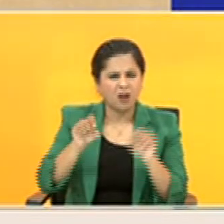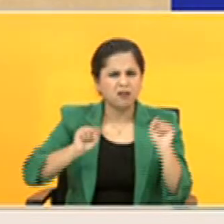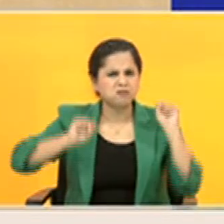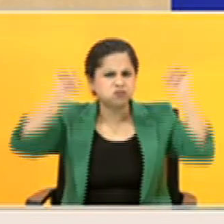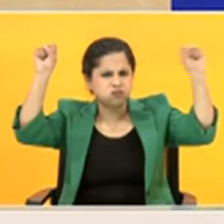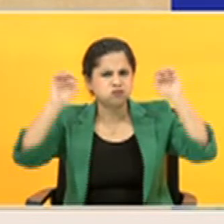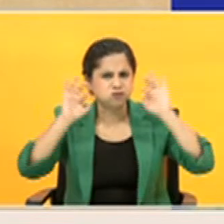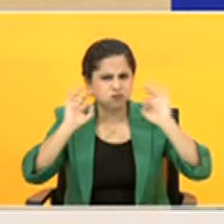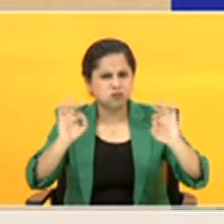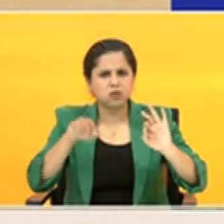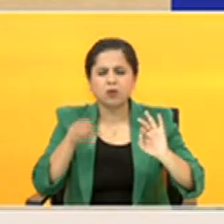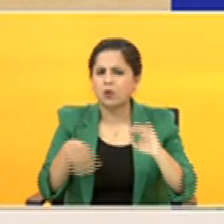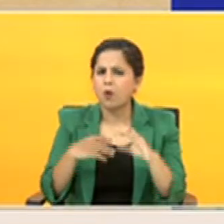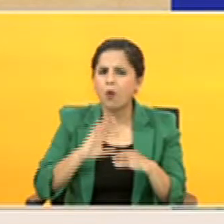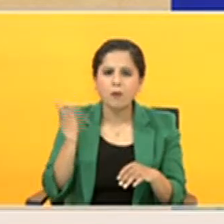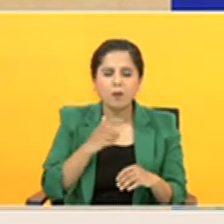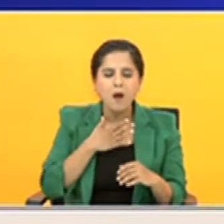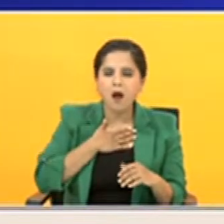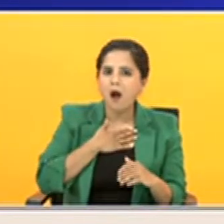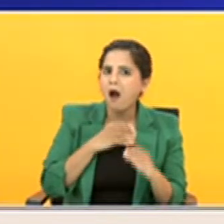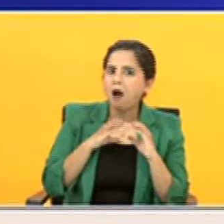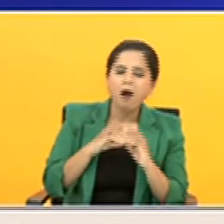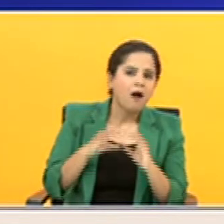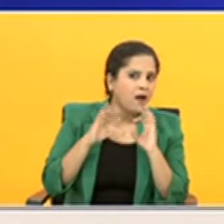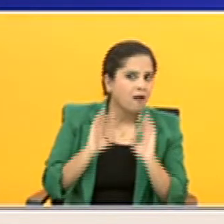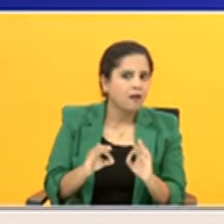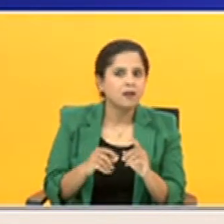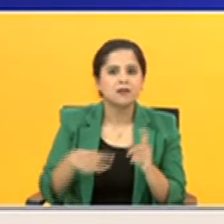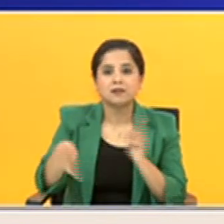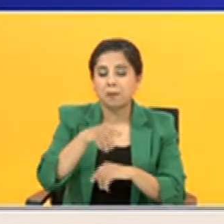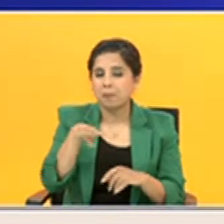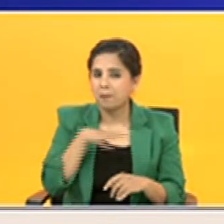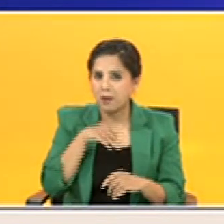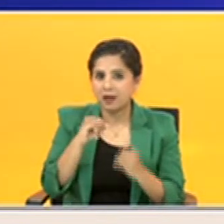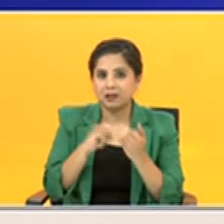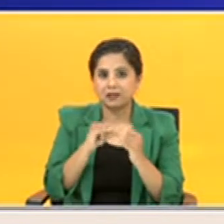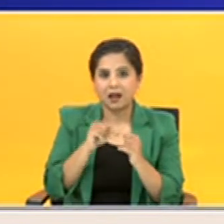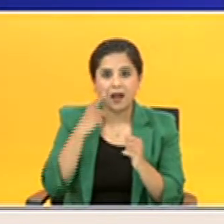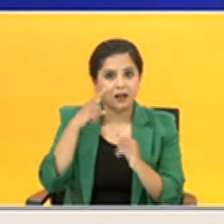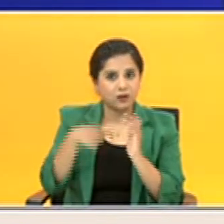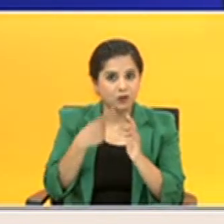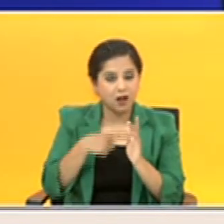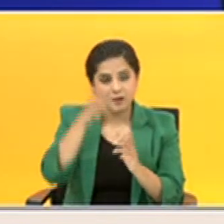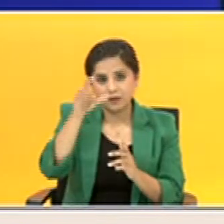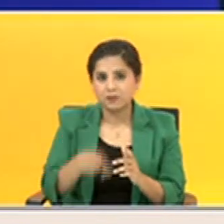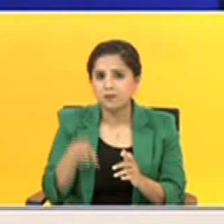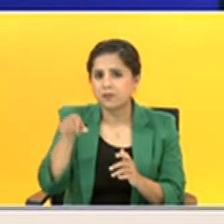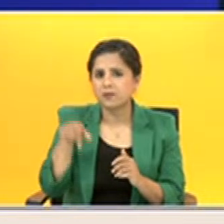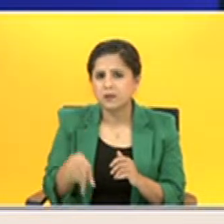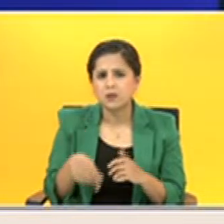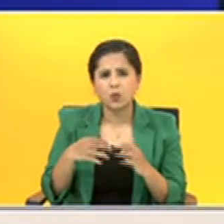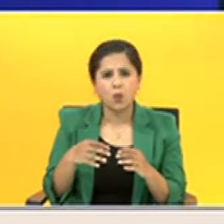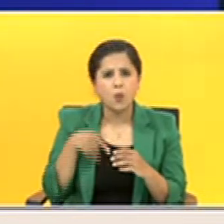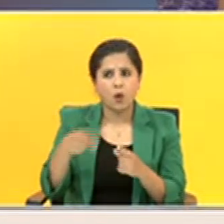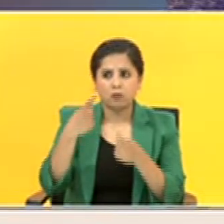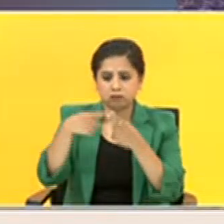ने सबका दिल जीत लिया। वहीं महाराष्ट्र के साईराज परदेशी ने तो 3 रिकॉर्ड बना